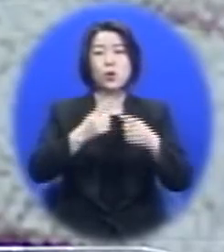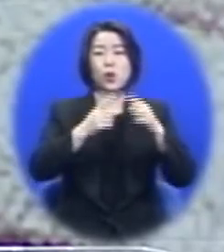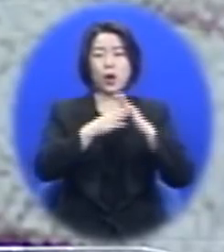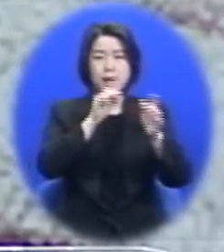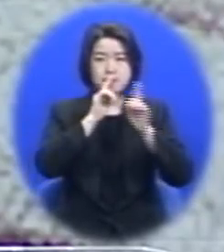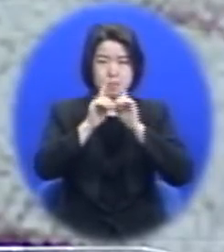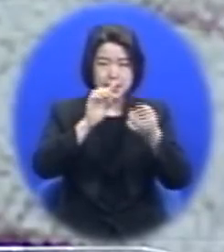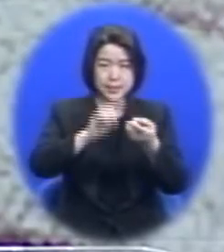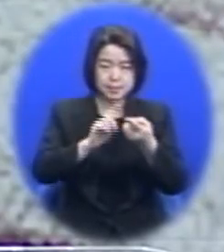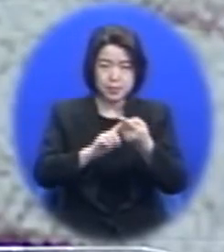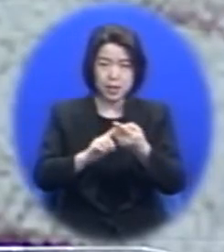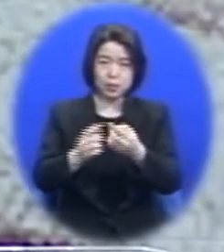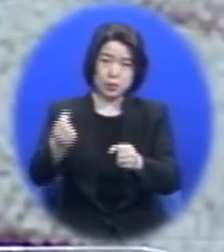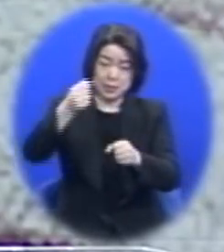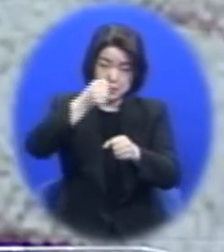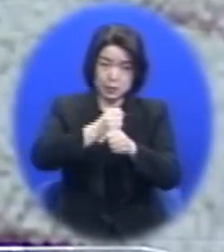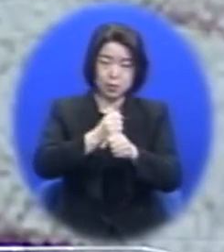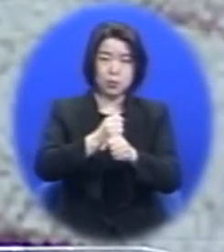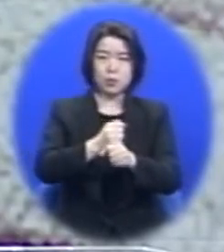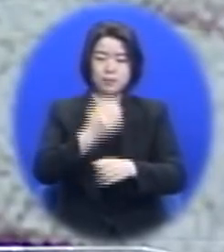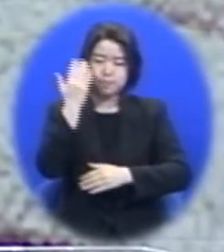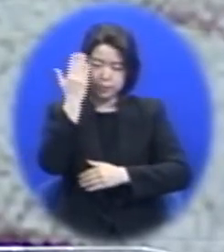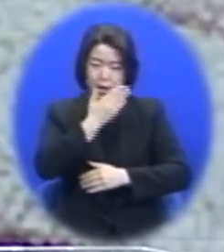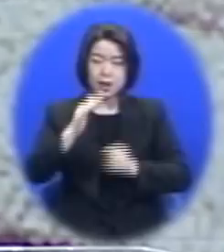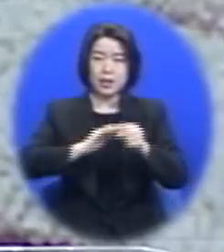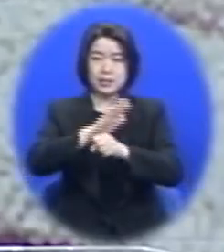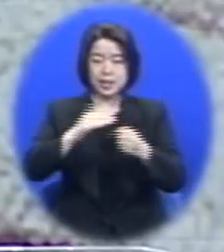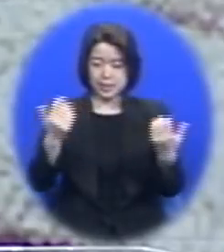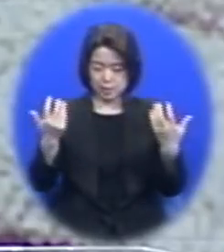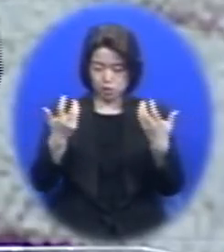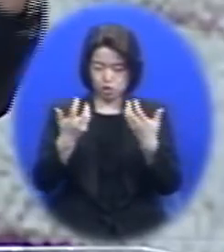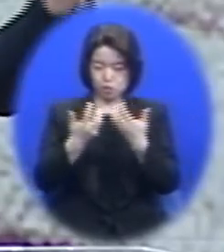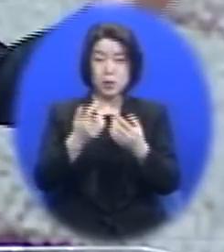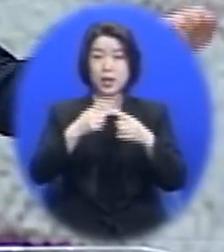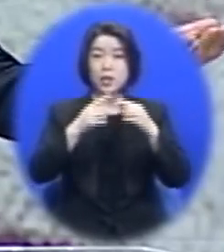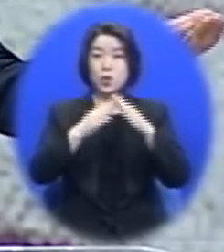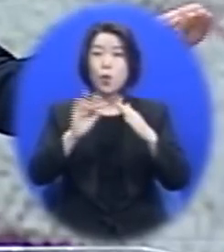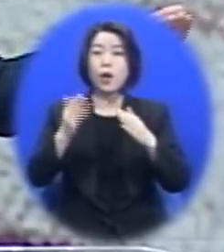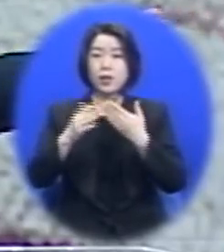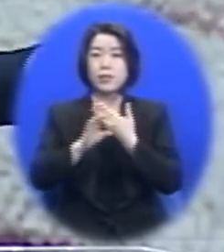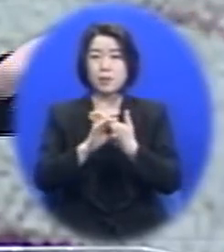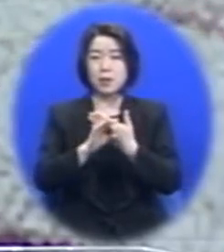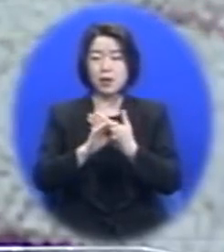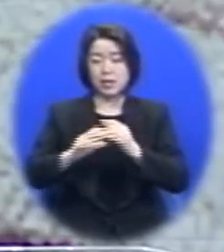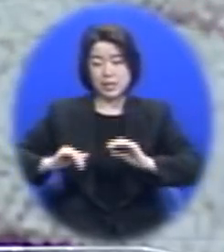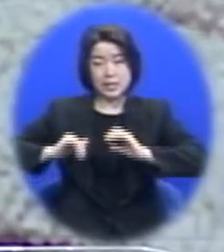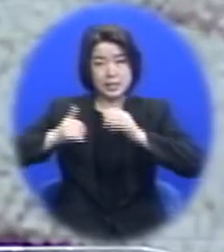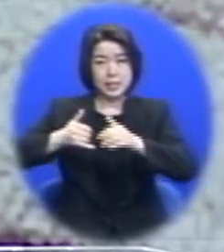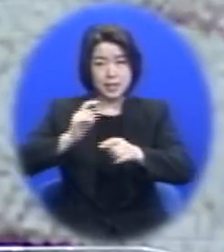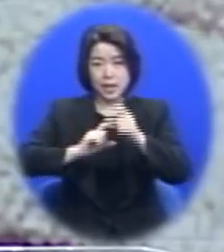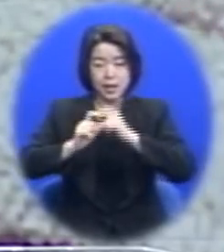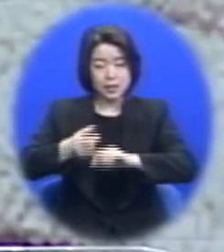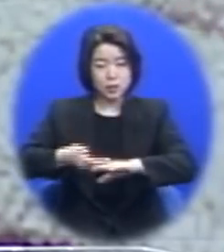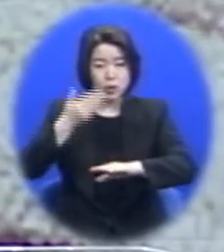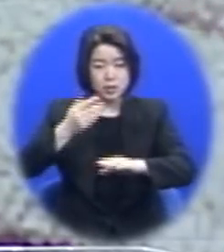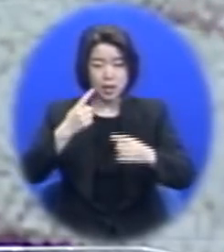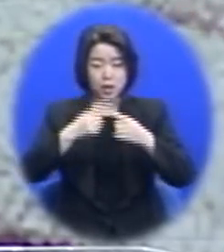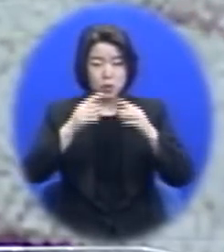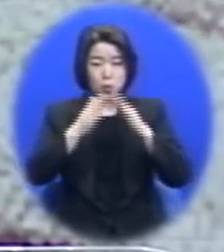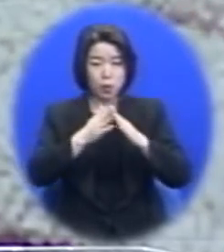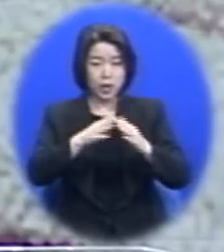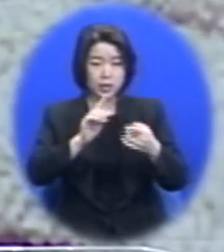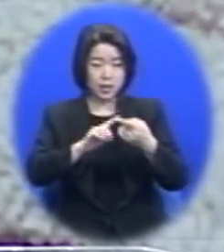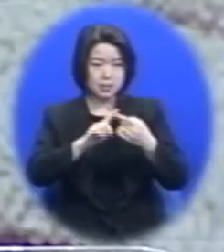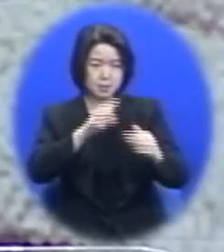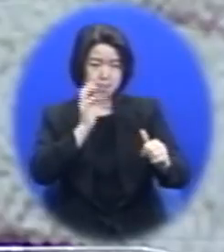정결하고 사랑이 충만한 교회가 되면 예 더 이상 세상은 교회를 뭐라고 하지 않을 거다 그렇지